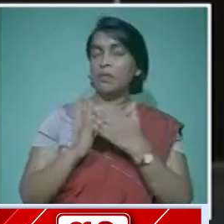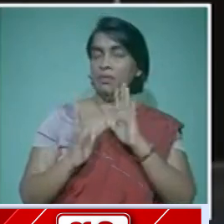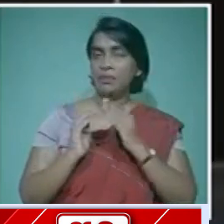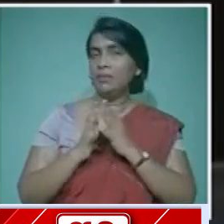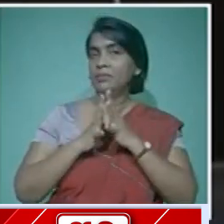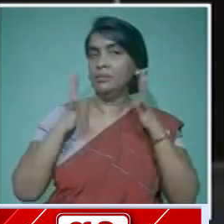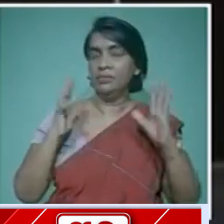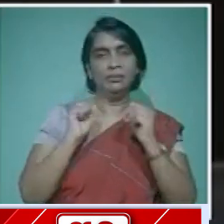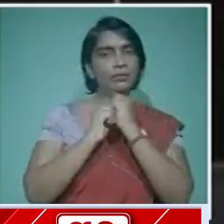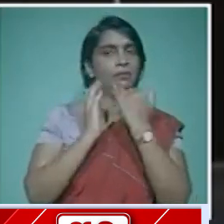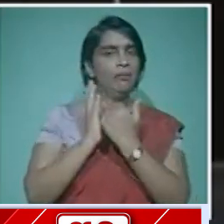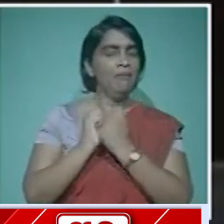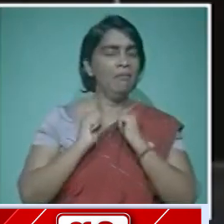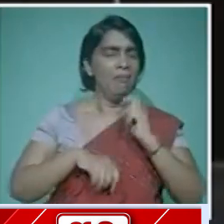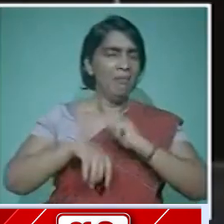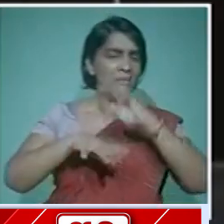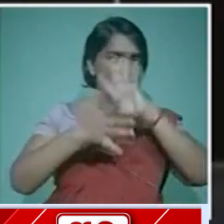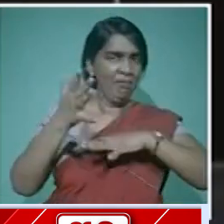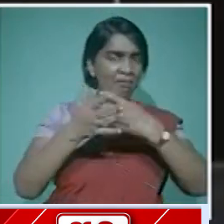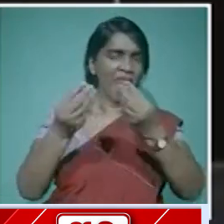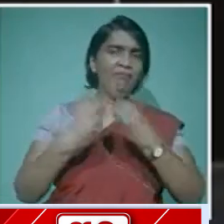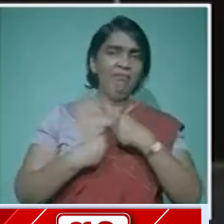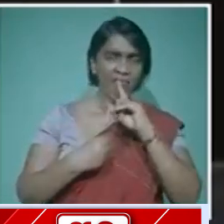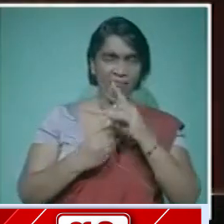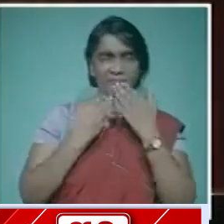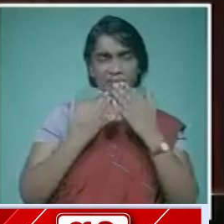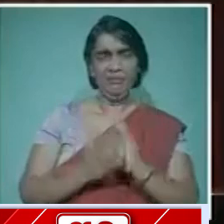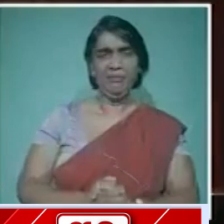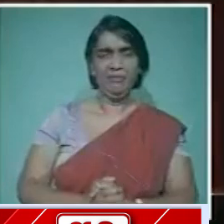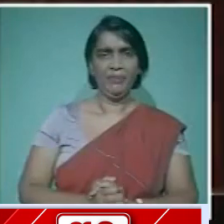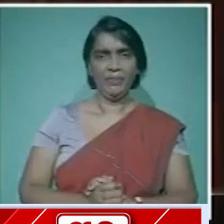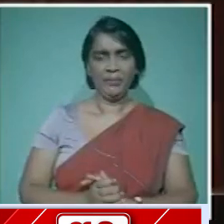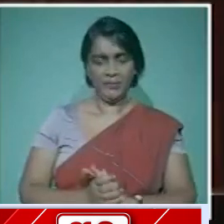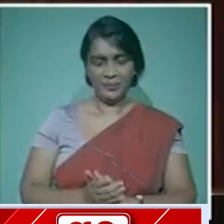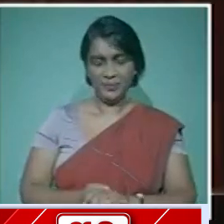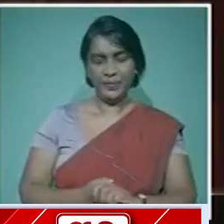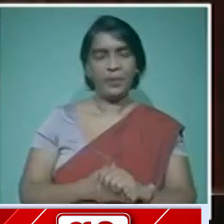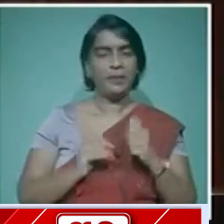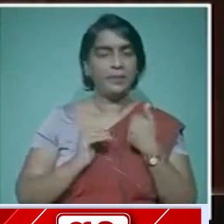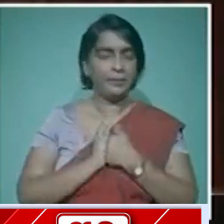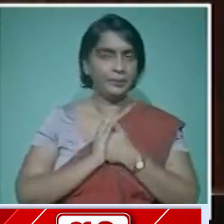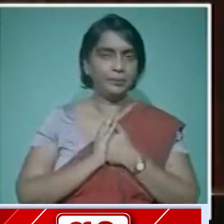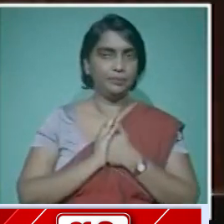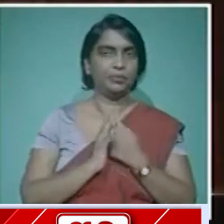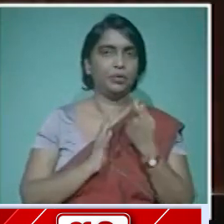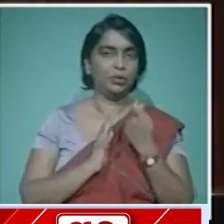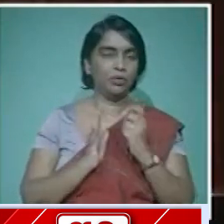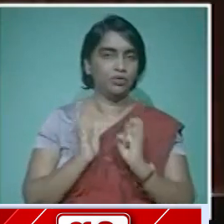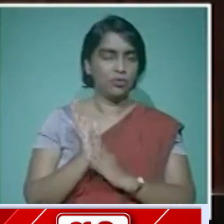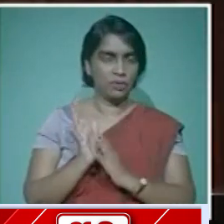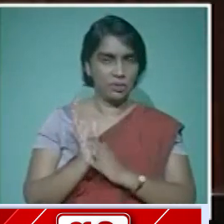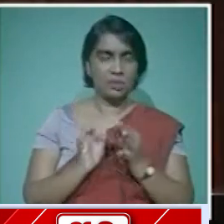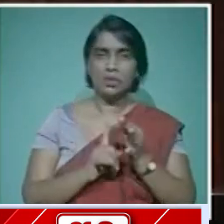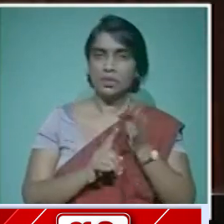වඩා වැඩපිළිවෙල මොකද්ද කාල සටහනක් ලබා දෙන්න කියලා ඉල්ලා සිටිනවා බොහොම ස්තුතියි ගරු මුදල් මේ මුදල් කාර්යස්ථාන